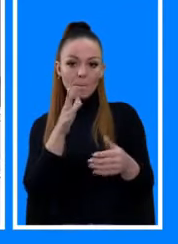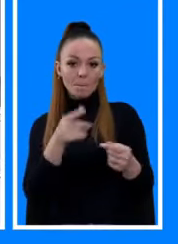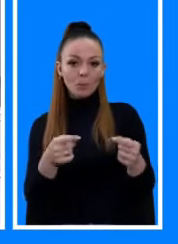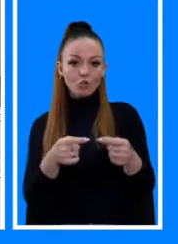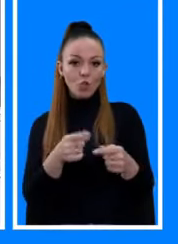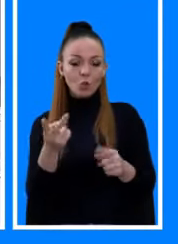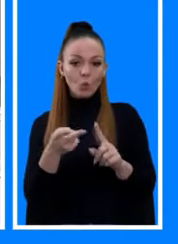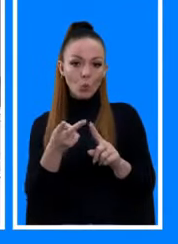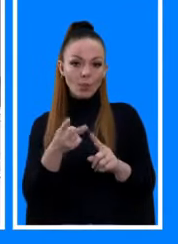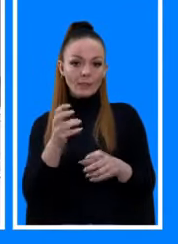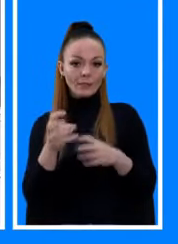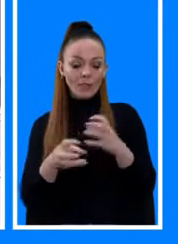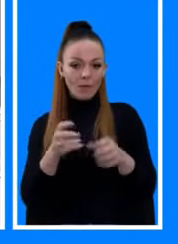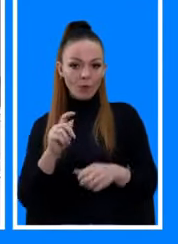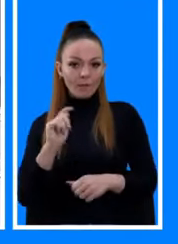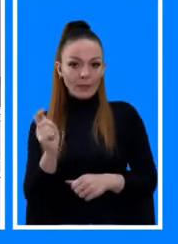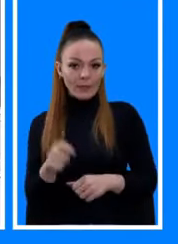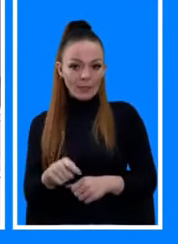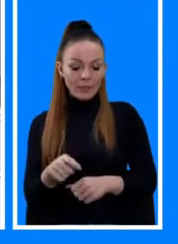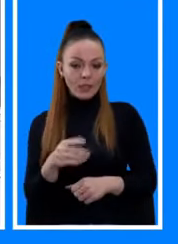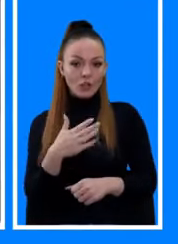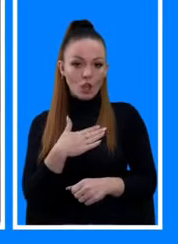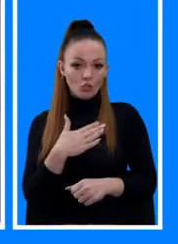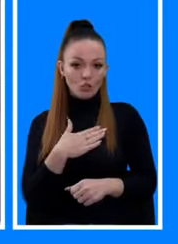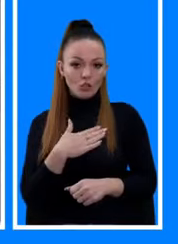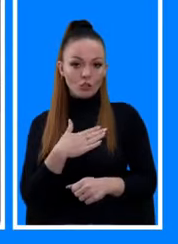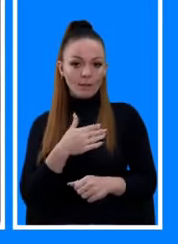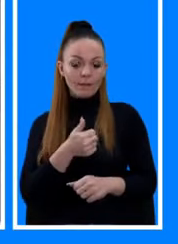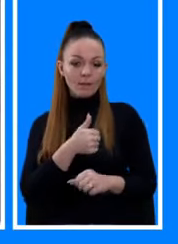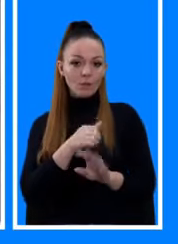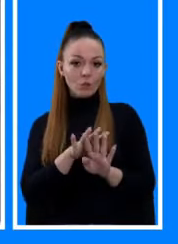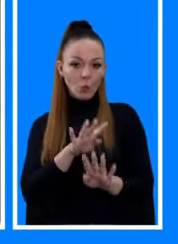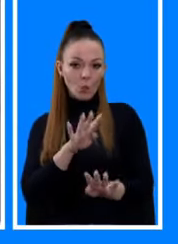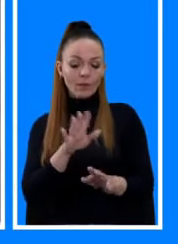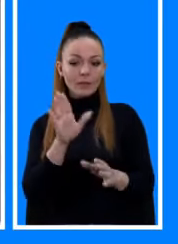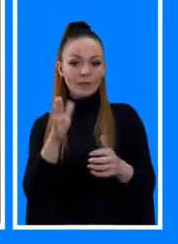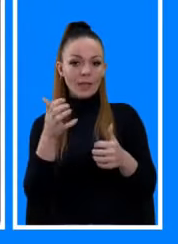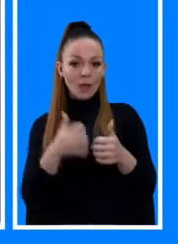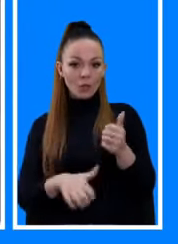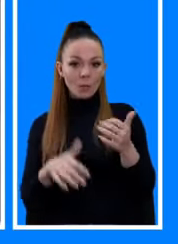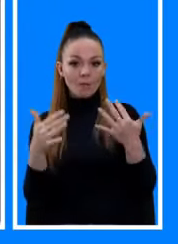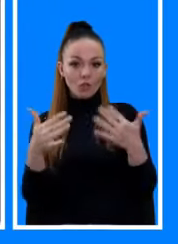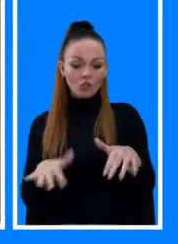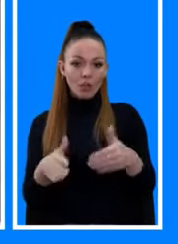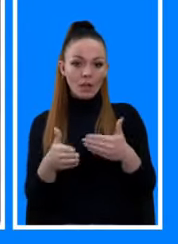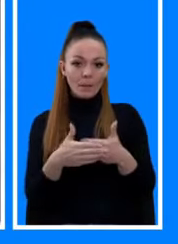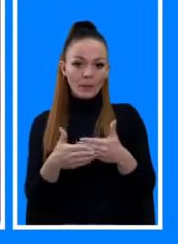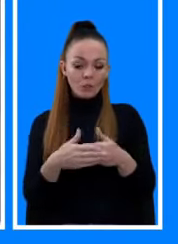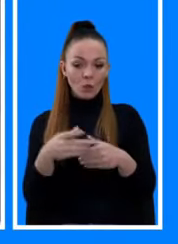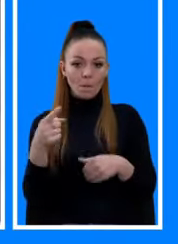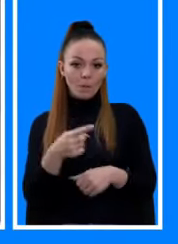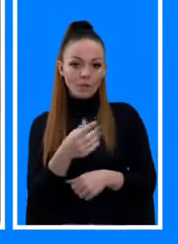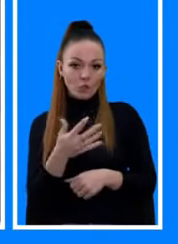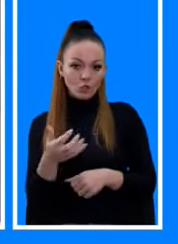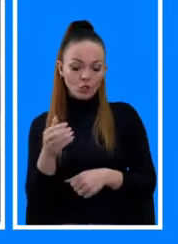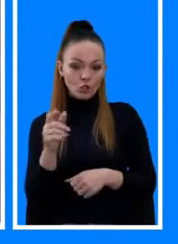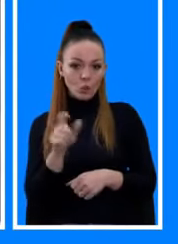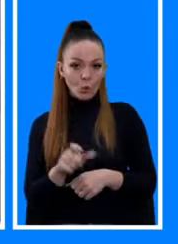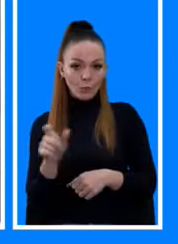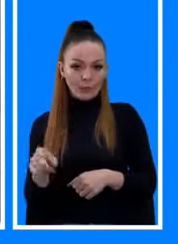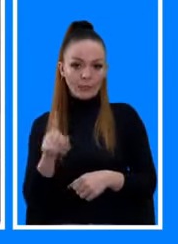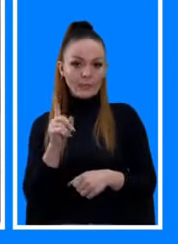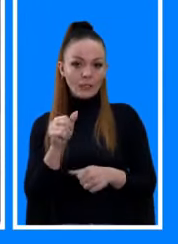війни наші військові в середньому втрачали близько 1500 людей за